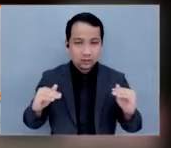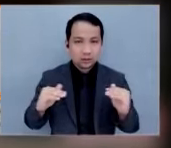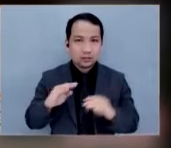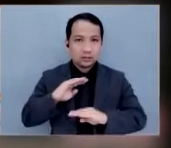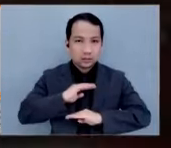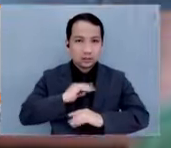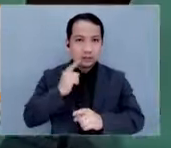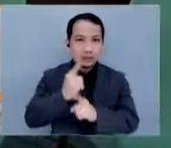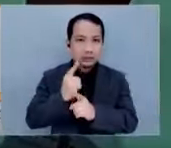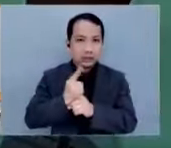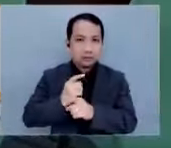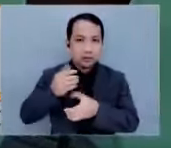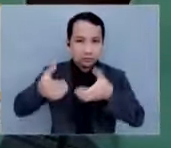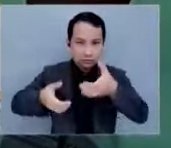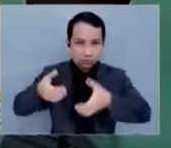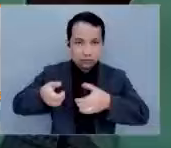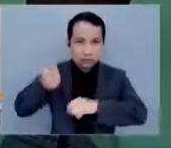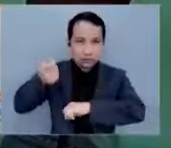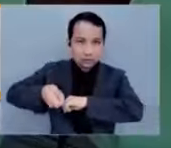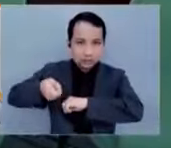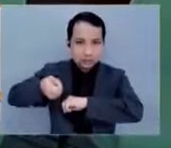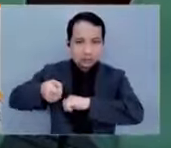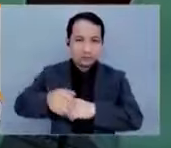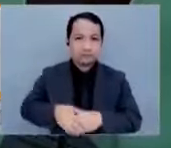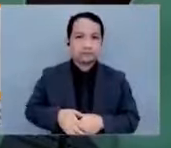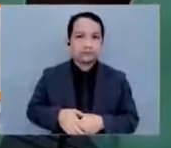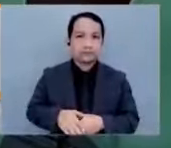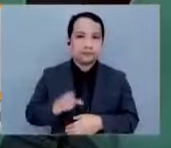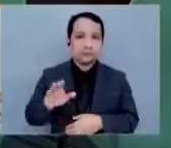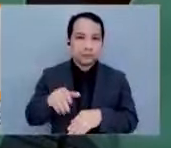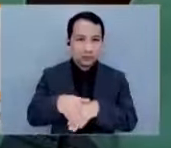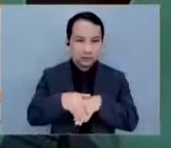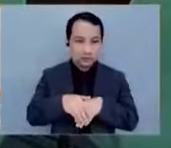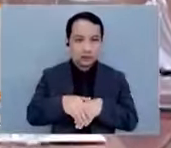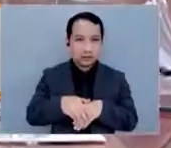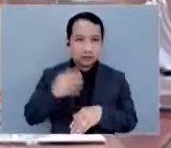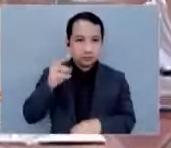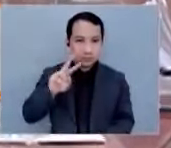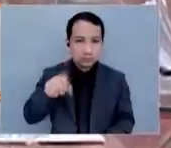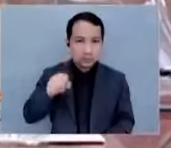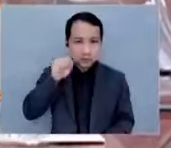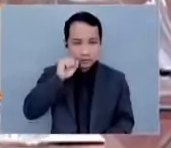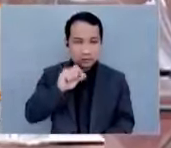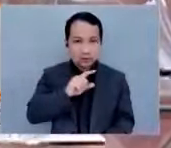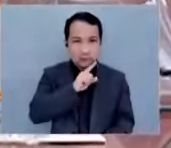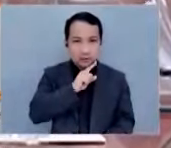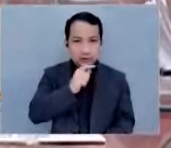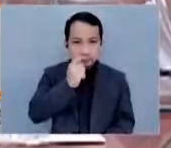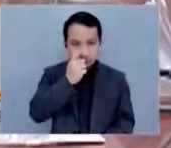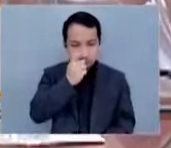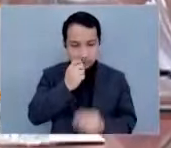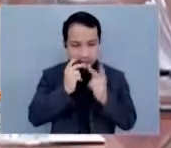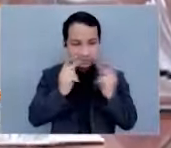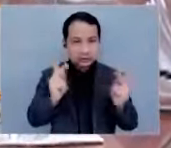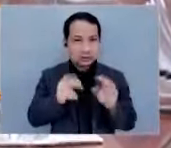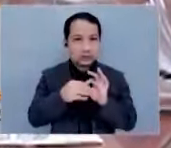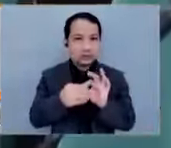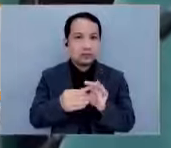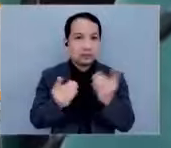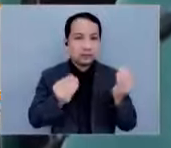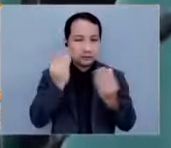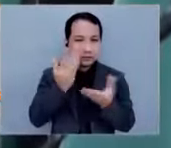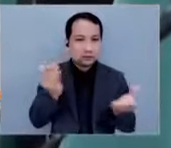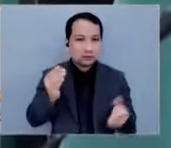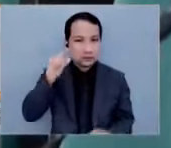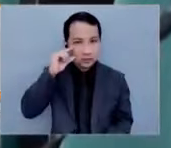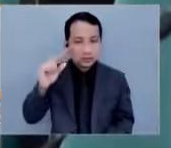korte. No comment naman si Zubiri sa sinabi ni VP Sara na trial by publicity na ang ginagawa kay Kibuloy sa